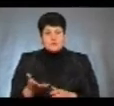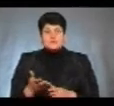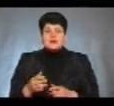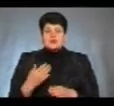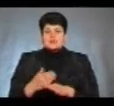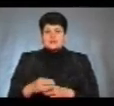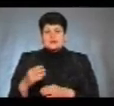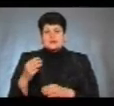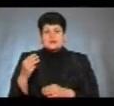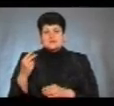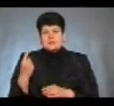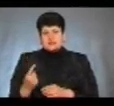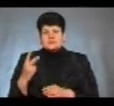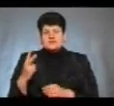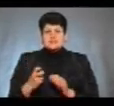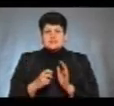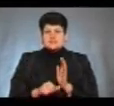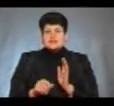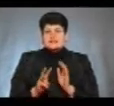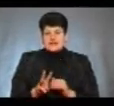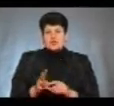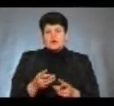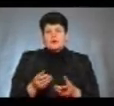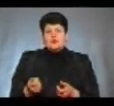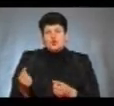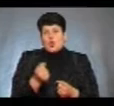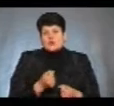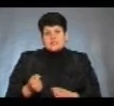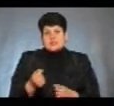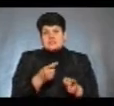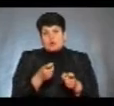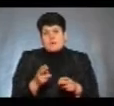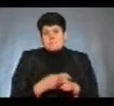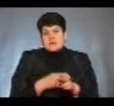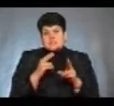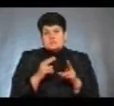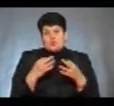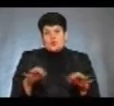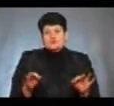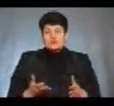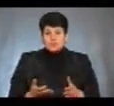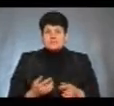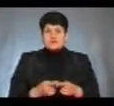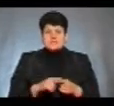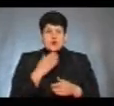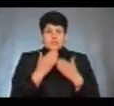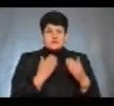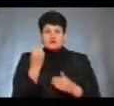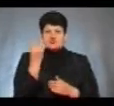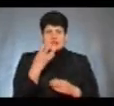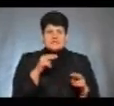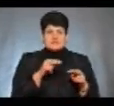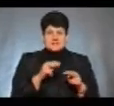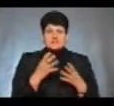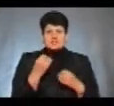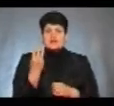статті 263 «Носіння вогнепальної зброї без передбаченого законодавством дозволу». Загалом у справі опитали 14 свідків, ще